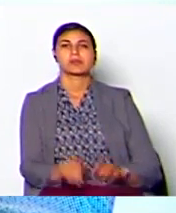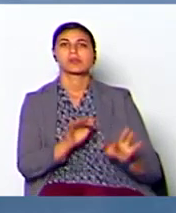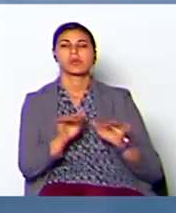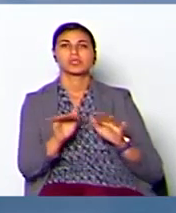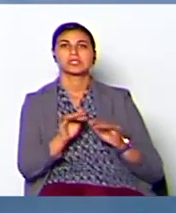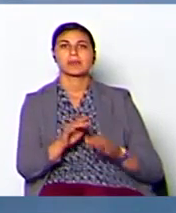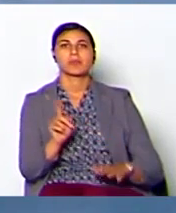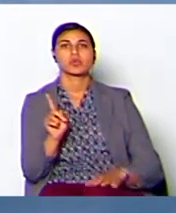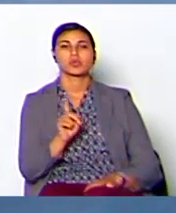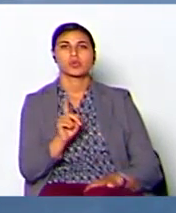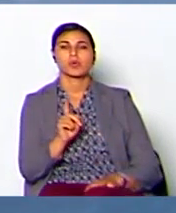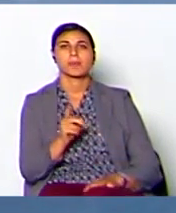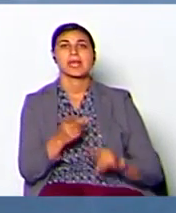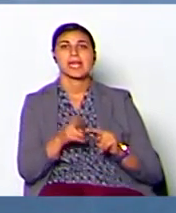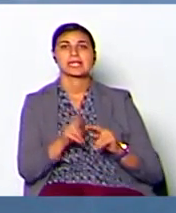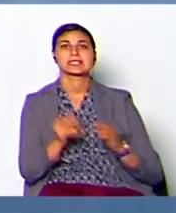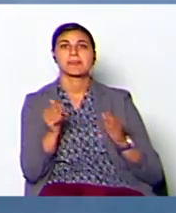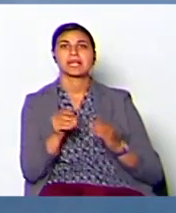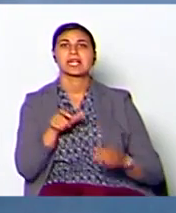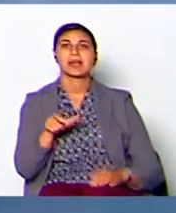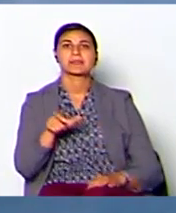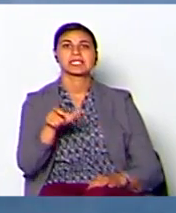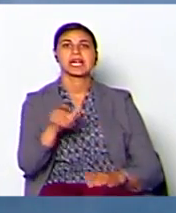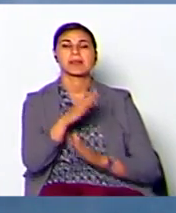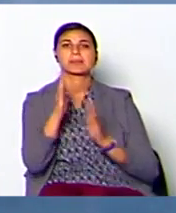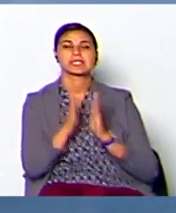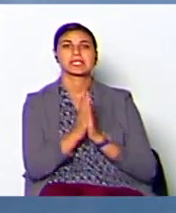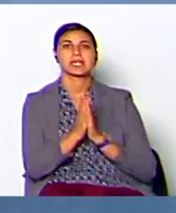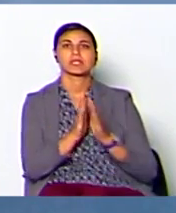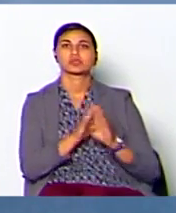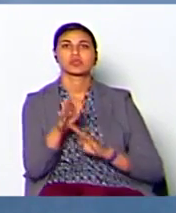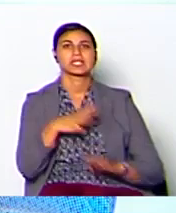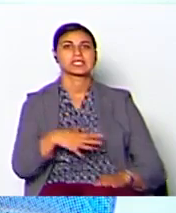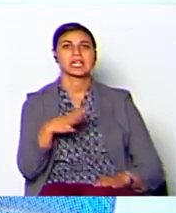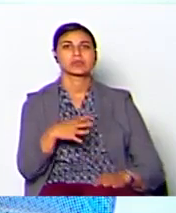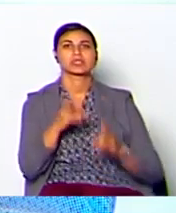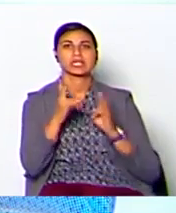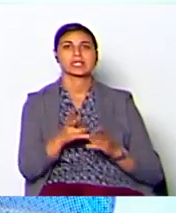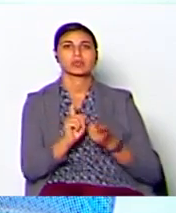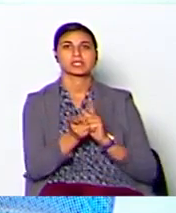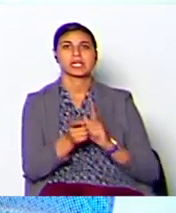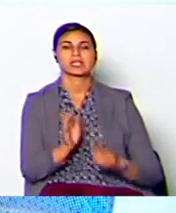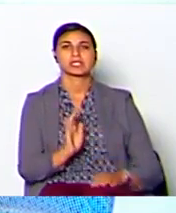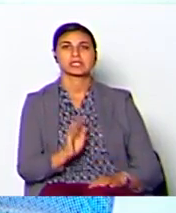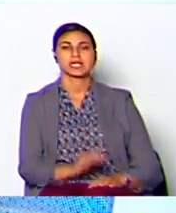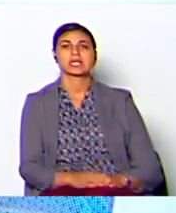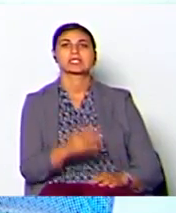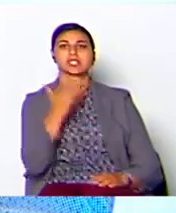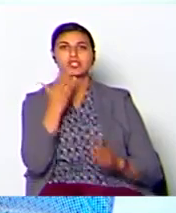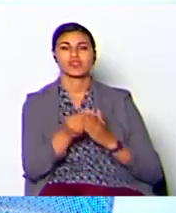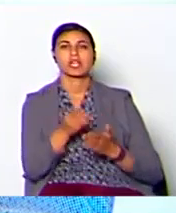ღონისძიებები, რომ ეს პატარა მდინარე მთლიანად სრულიად საქართველოს კატასტროფად არ იქცეს. ჩვენ